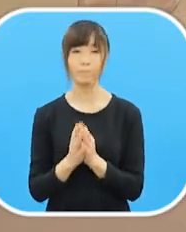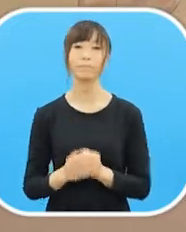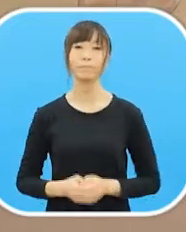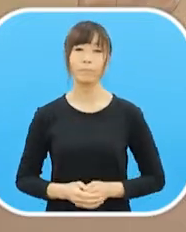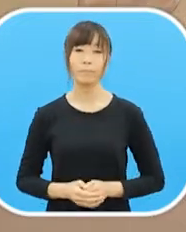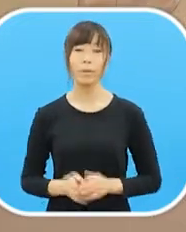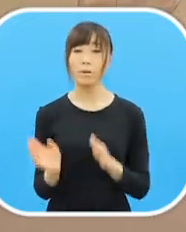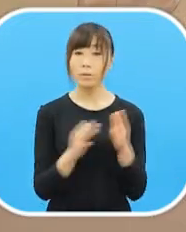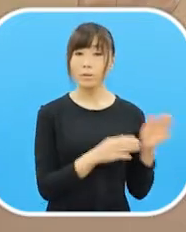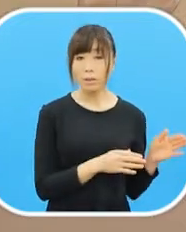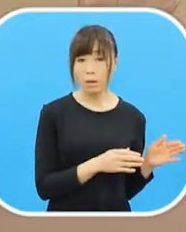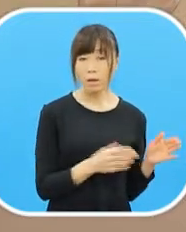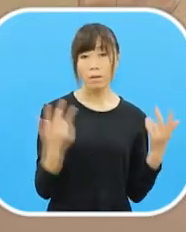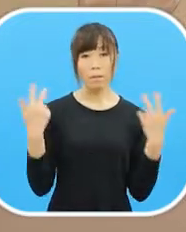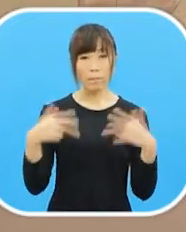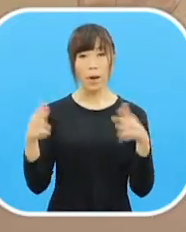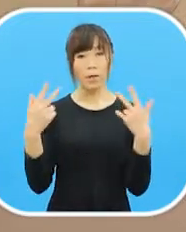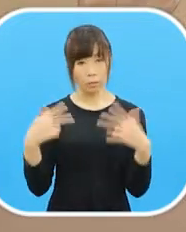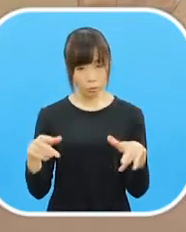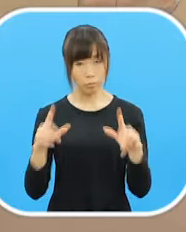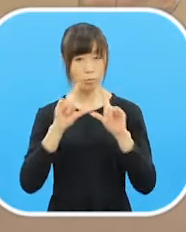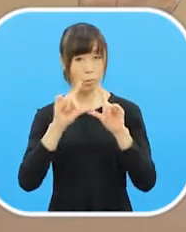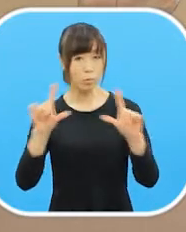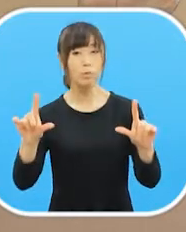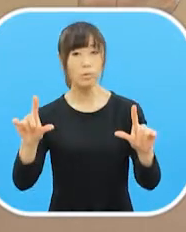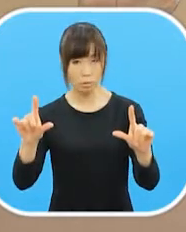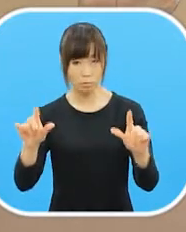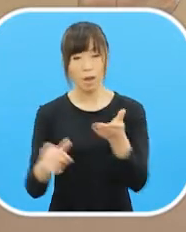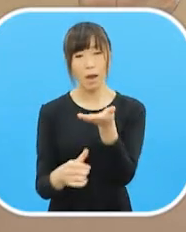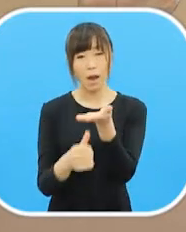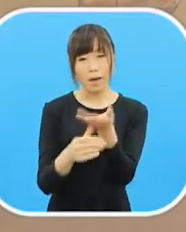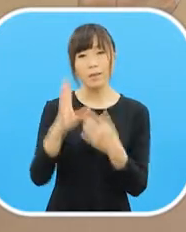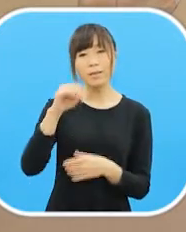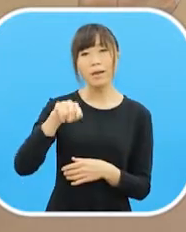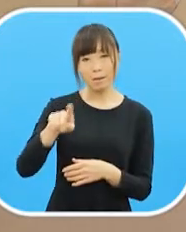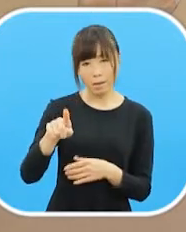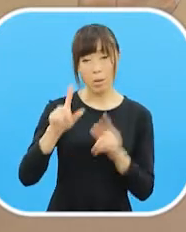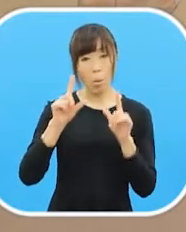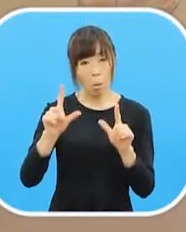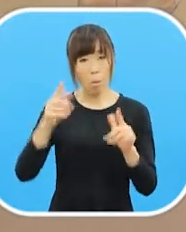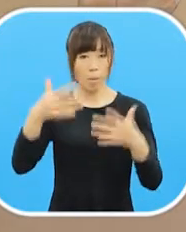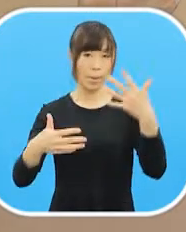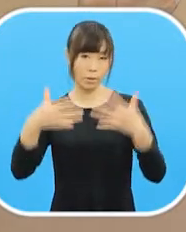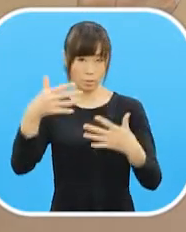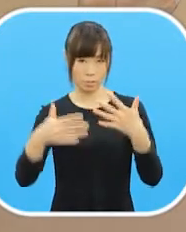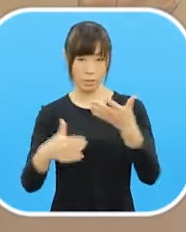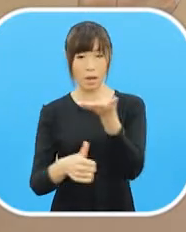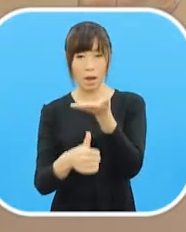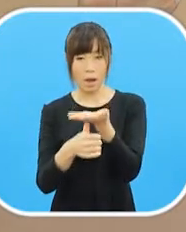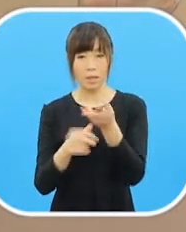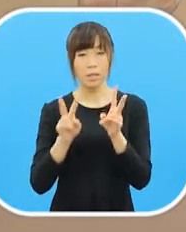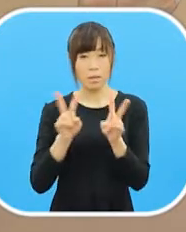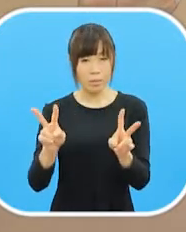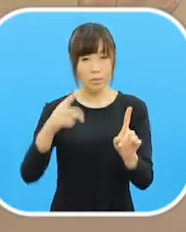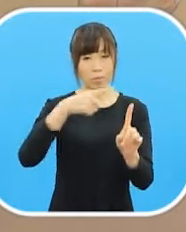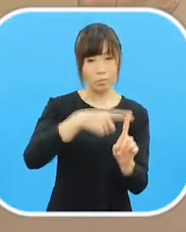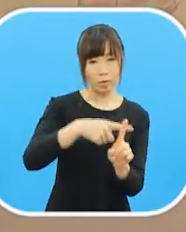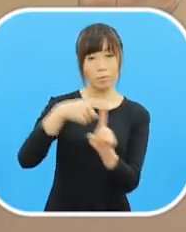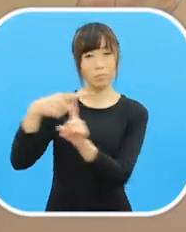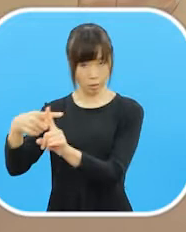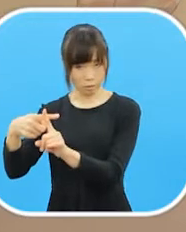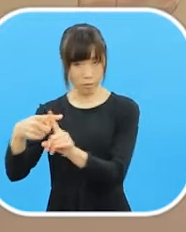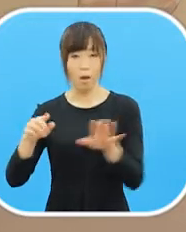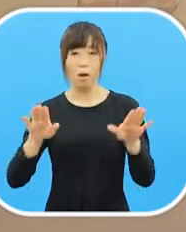て、毎週お届けしている秋田県の広報番組秋田ビジョンプラスプラス、今回